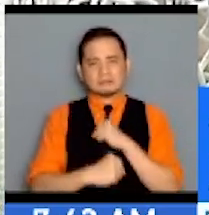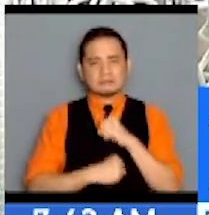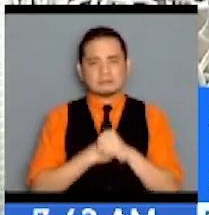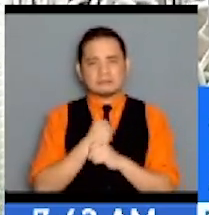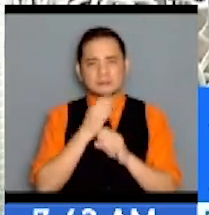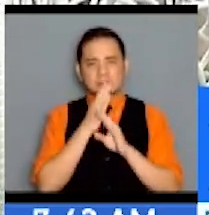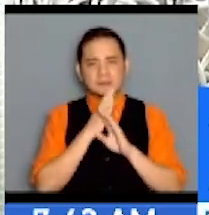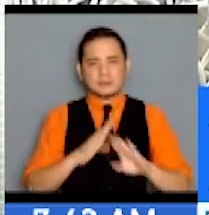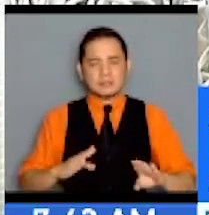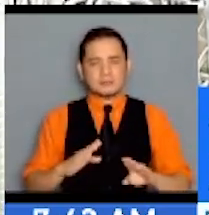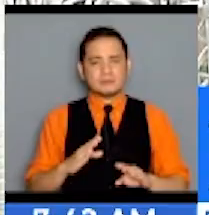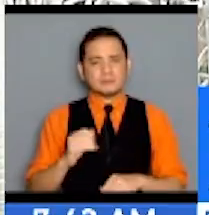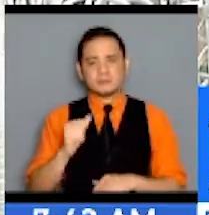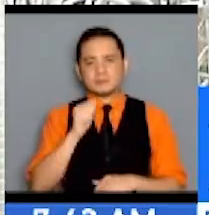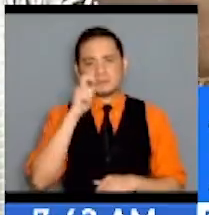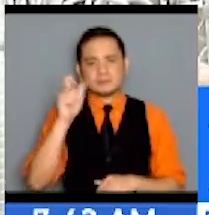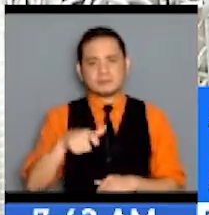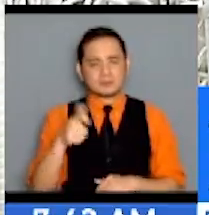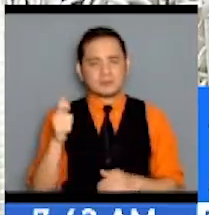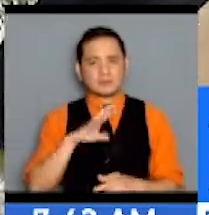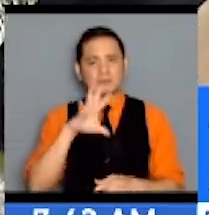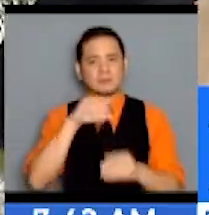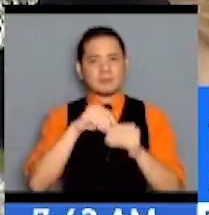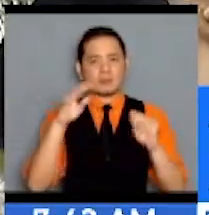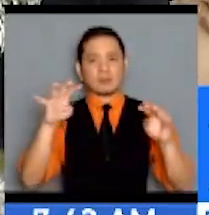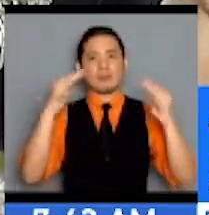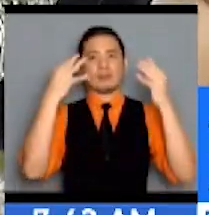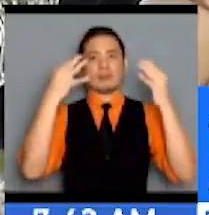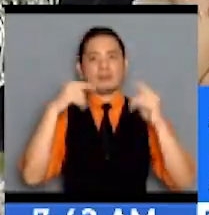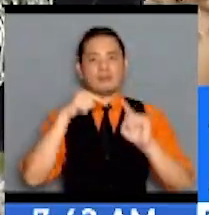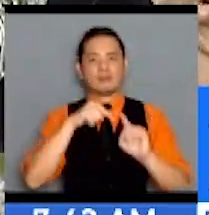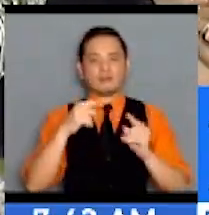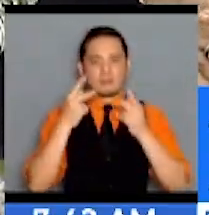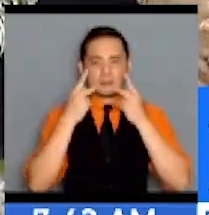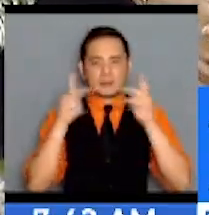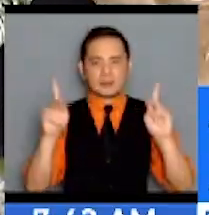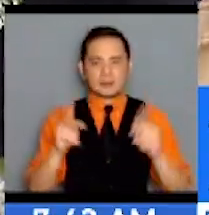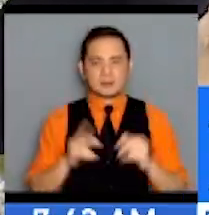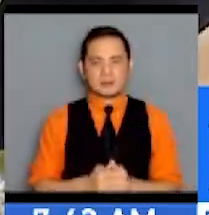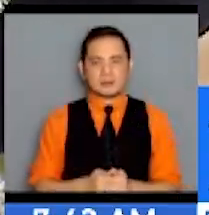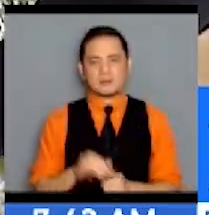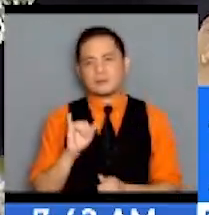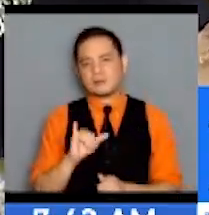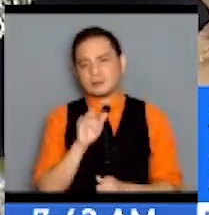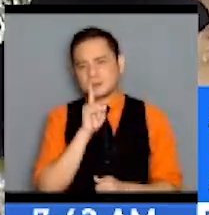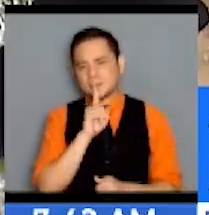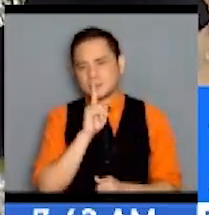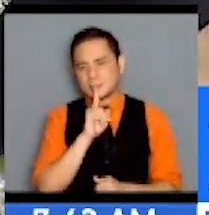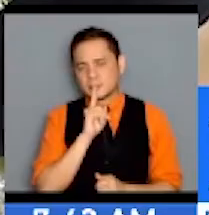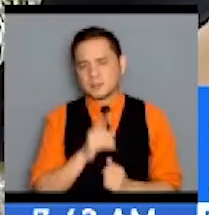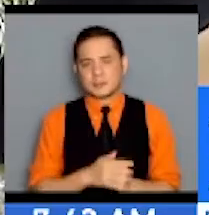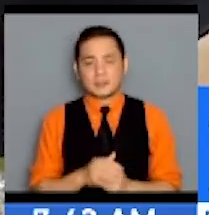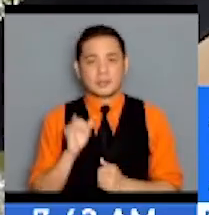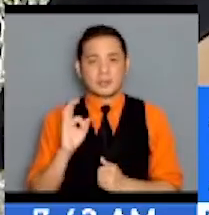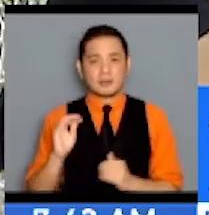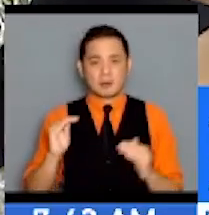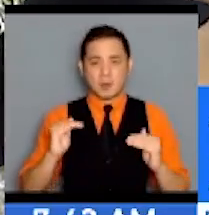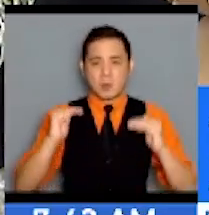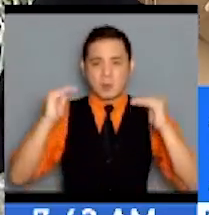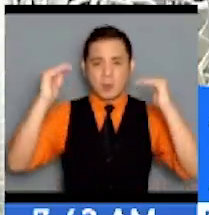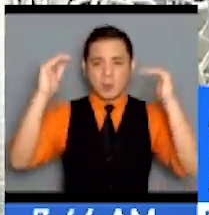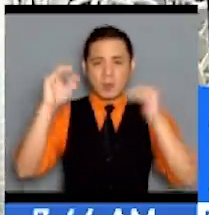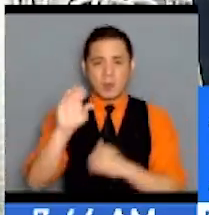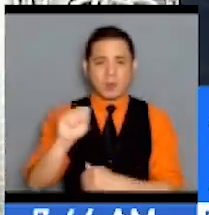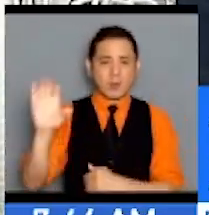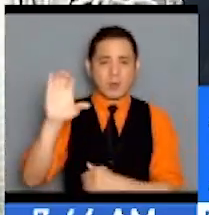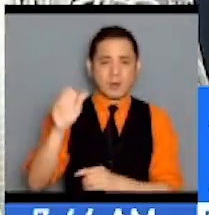sa publiko kasi malaking, di ba? Skandalo talaga yan. Alam na ng buong bayan at kung umabot sa Korte Suprema, ay nasa libro